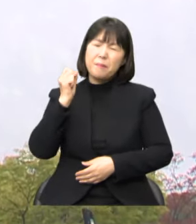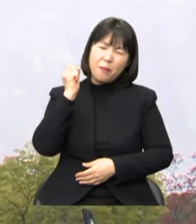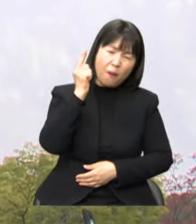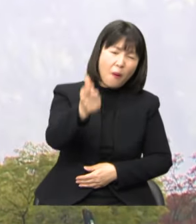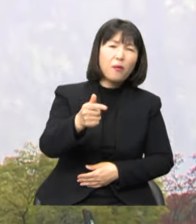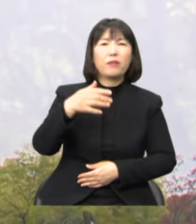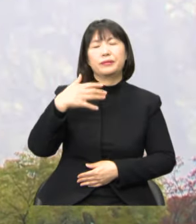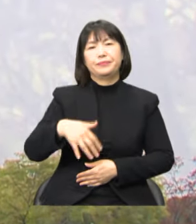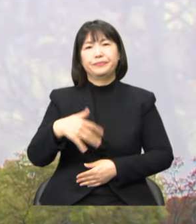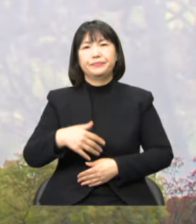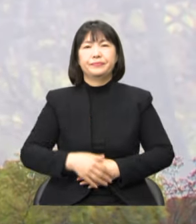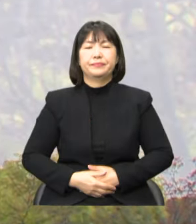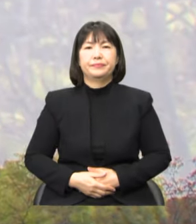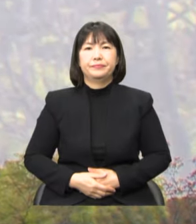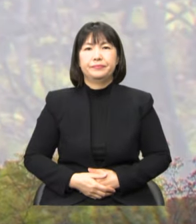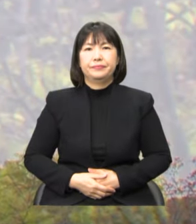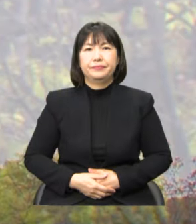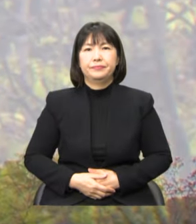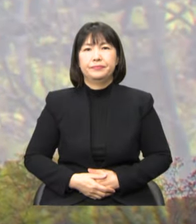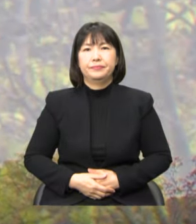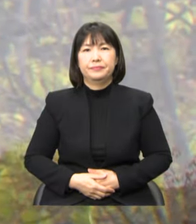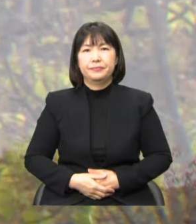BTV 뉴스 이입니다